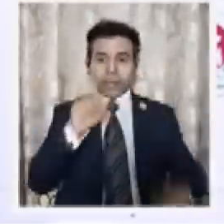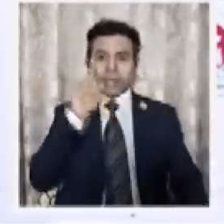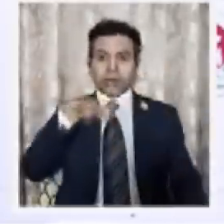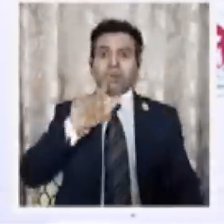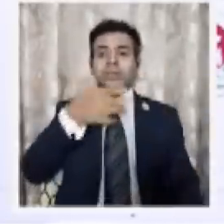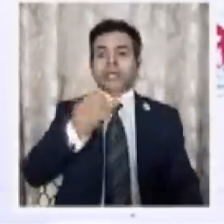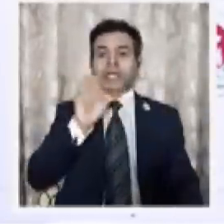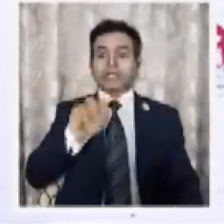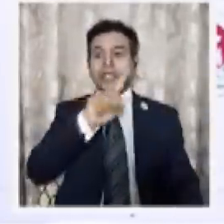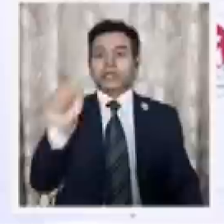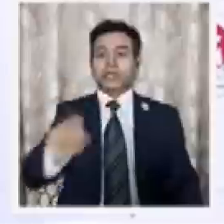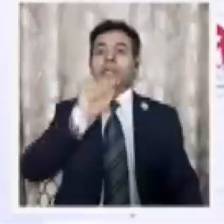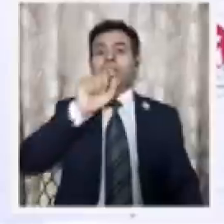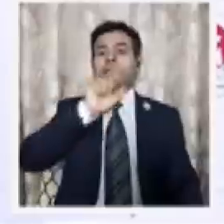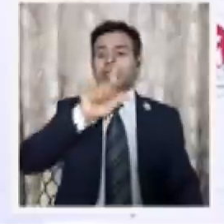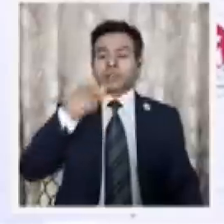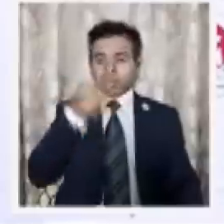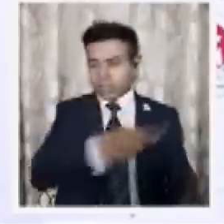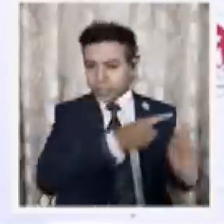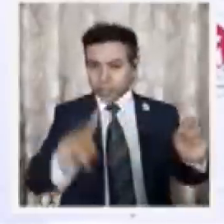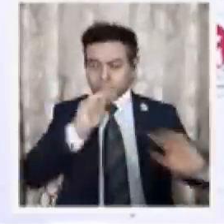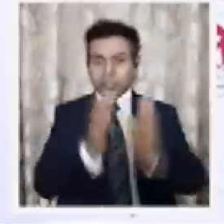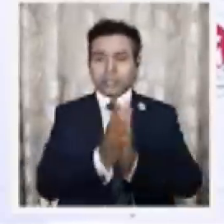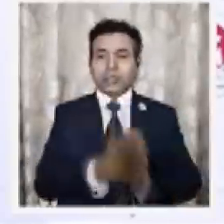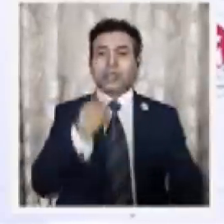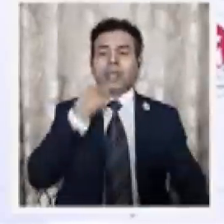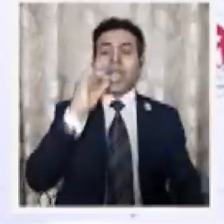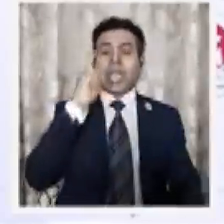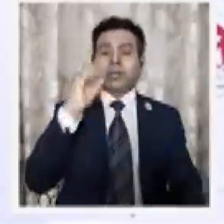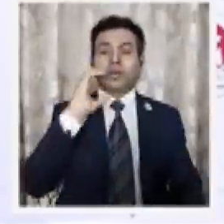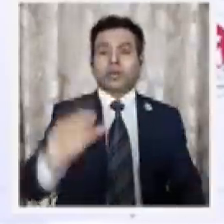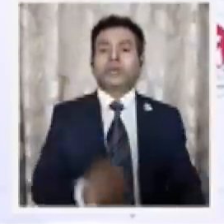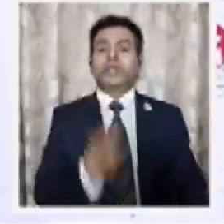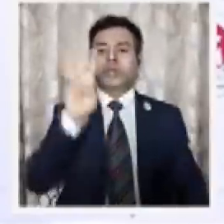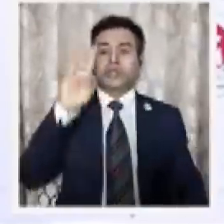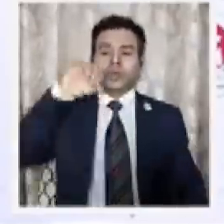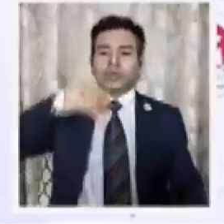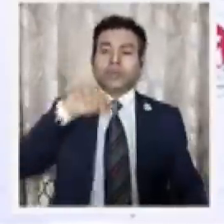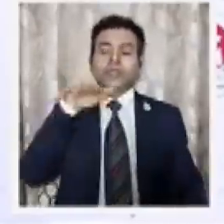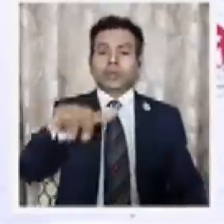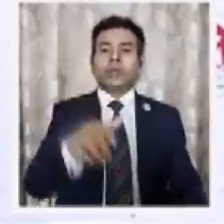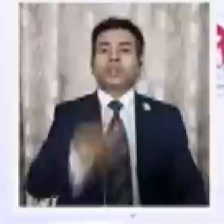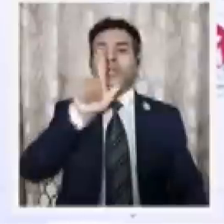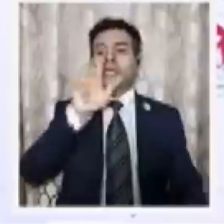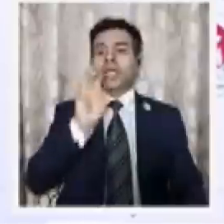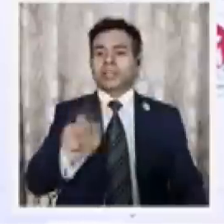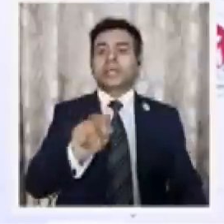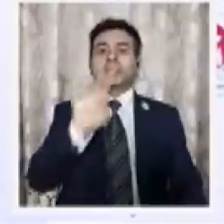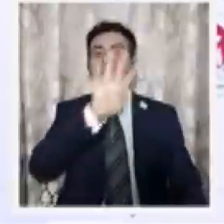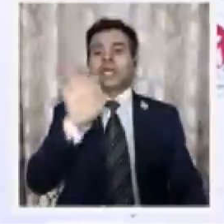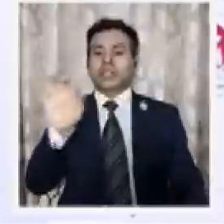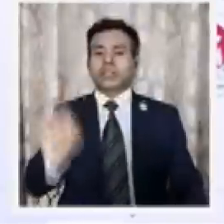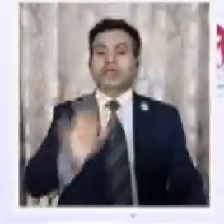চব্বিশ ঘন্টায় ফোন কল গ্রহণ করা হয়েছে 1,60,178টি, এ পর্যন্ত ফোন কল গ্রহণ করা হয়েছে